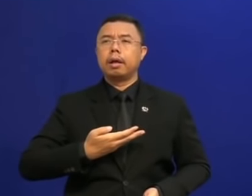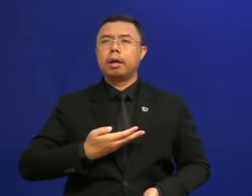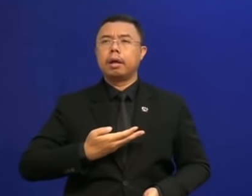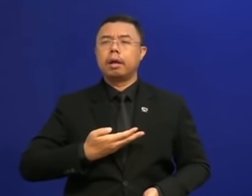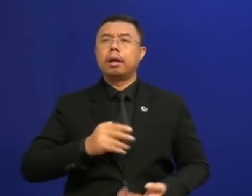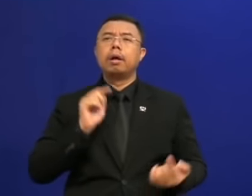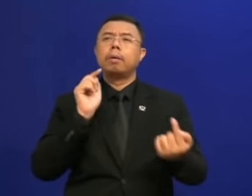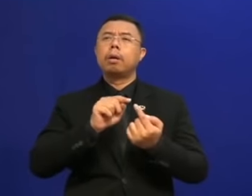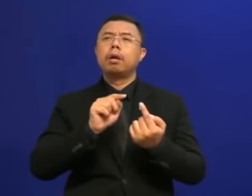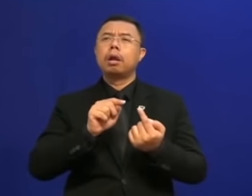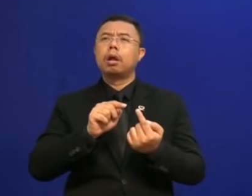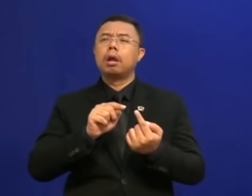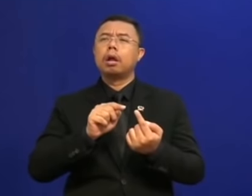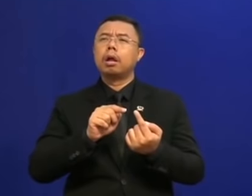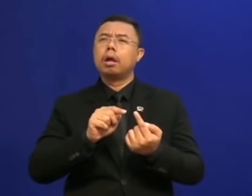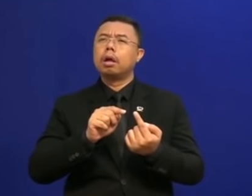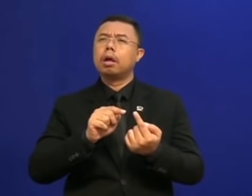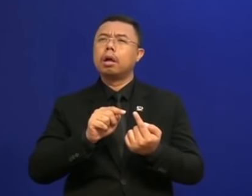terhadap